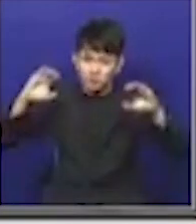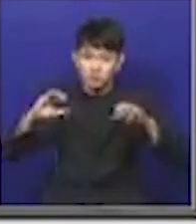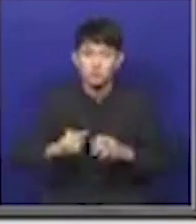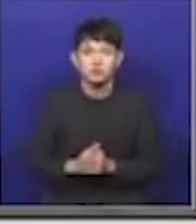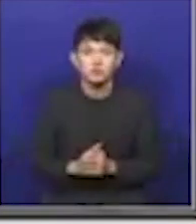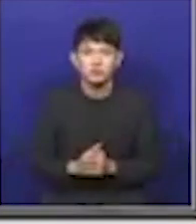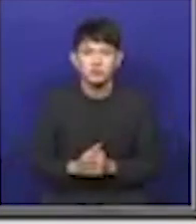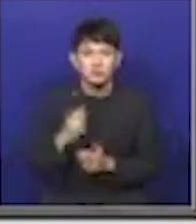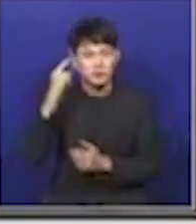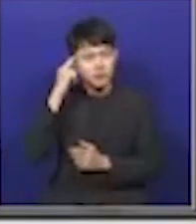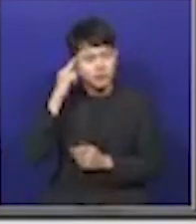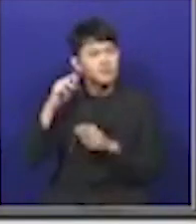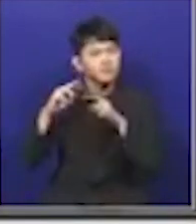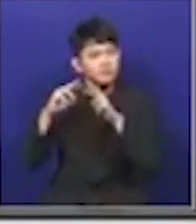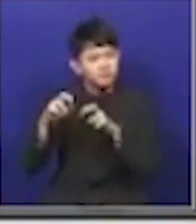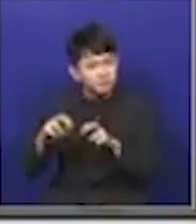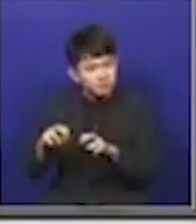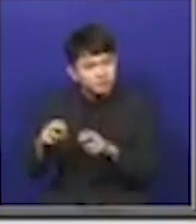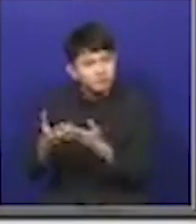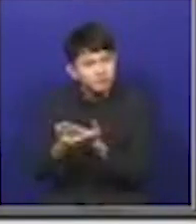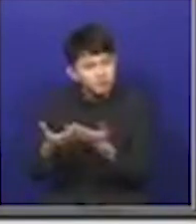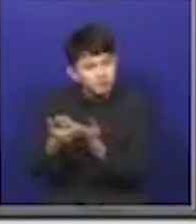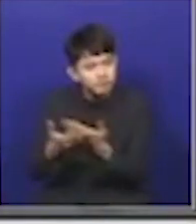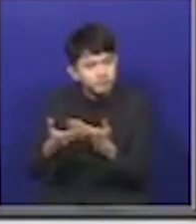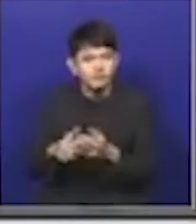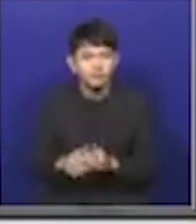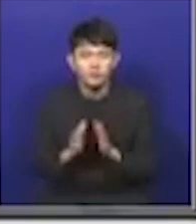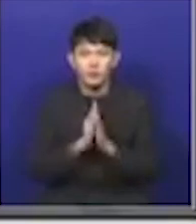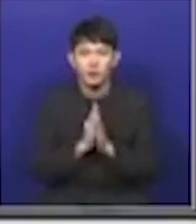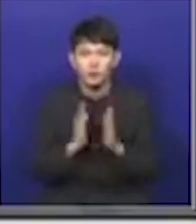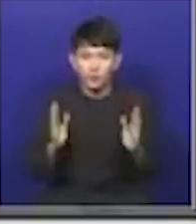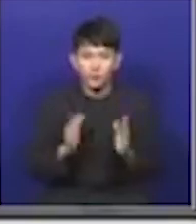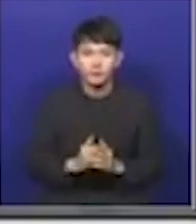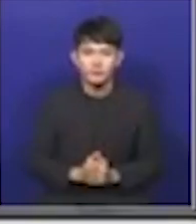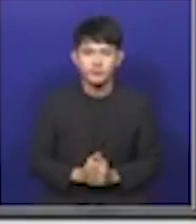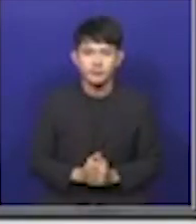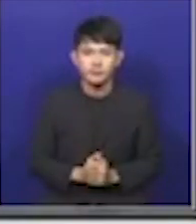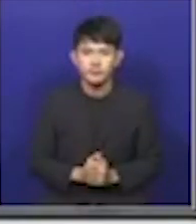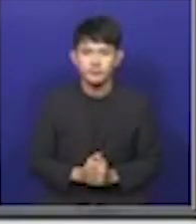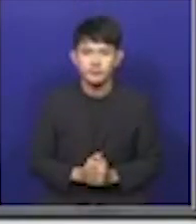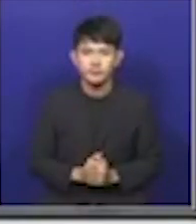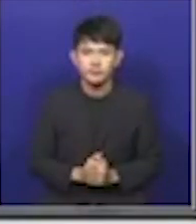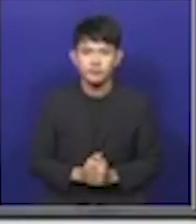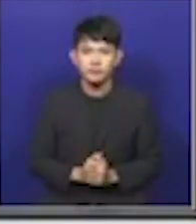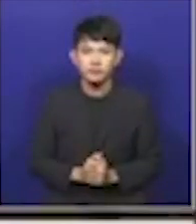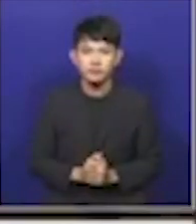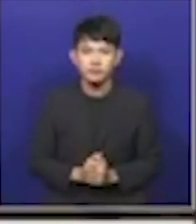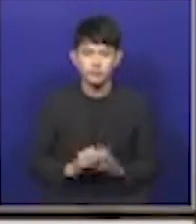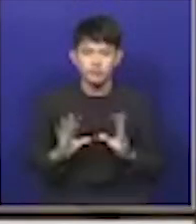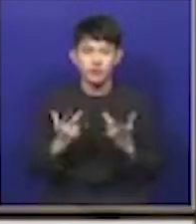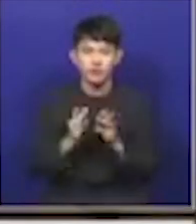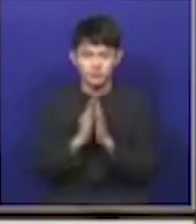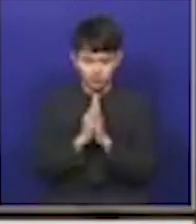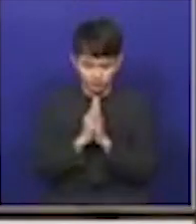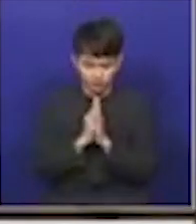งจะได้ไปคิดผมขอบพระคุณมากนะครับแค่นี้ครับสวัสดี